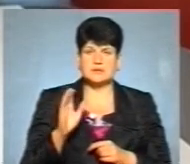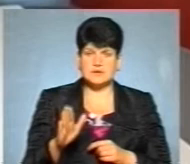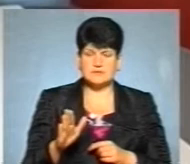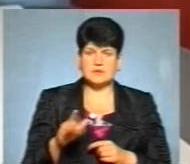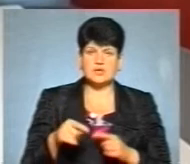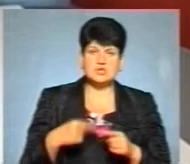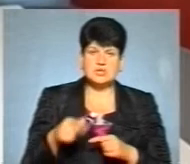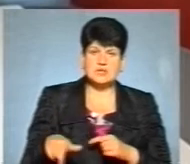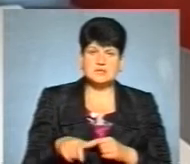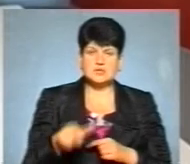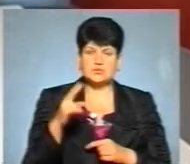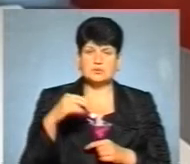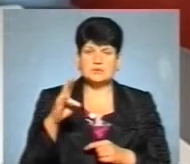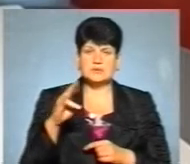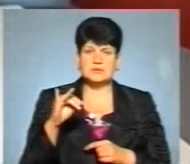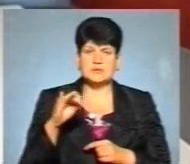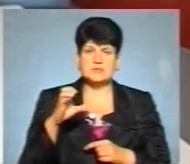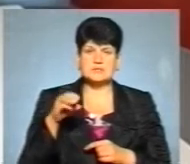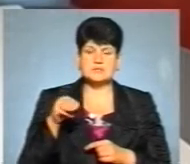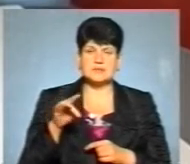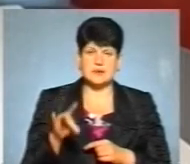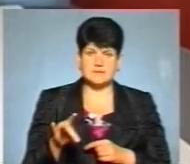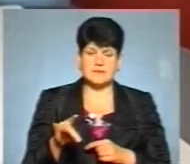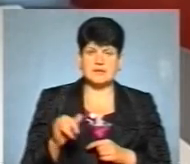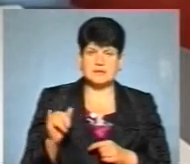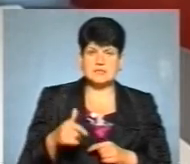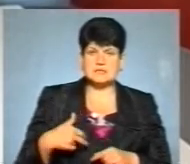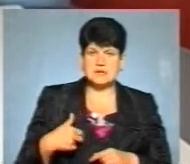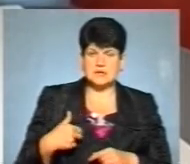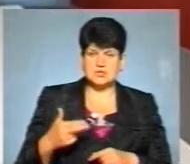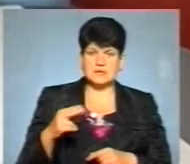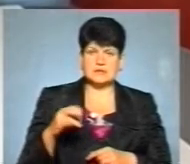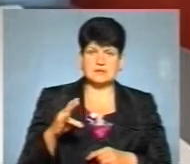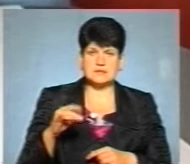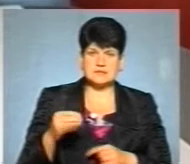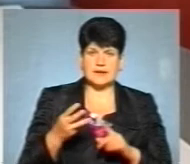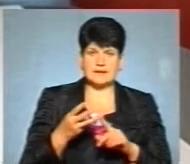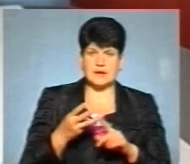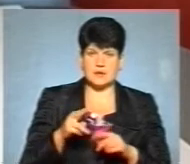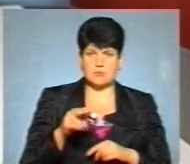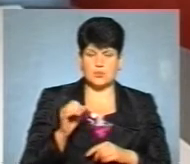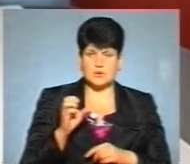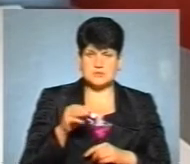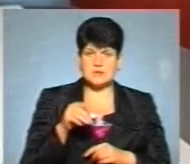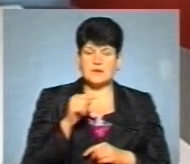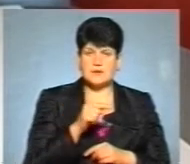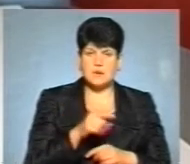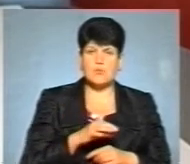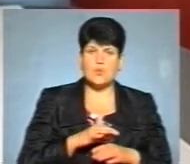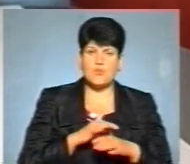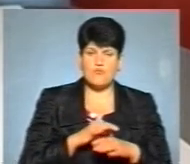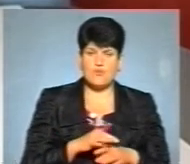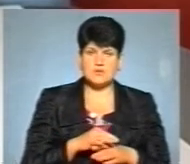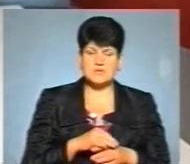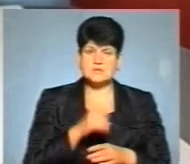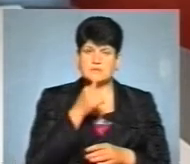ще також територія Івано-Франківської області, і Заліщики на Дністрі, третій пост. Тобто, відповідно, там проводяться